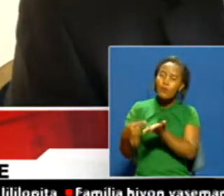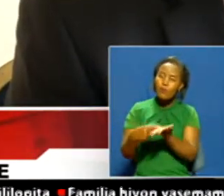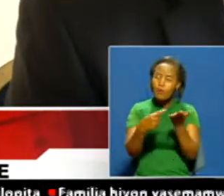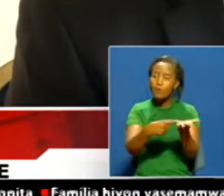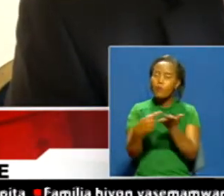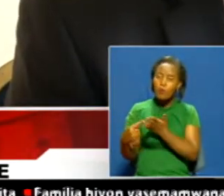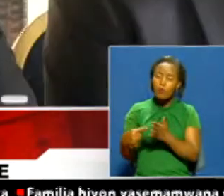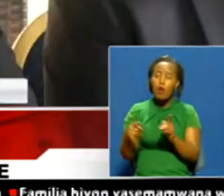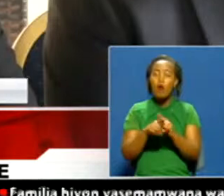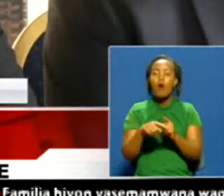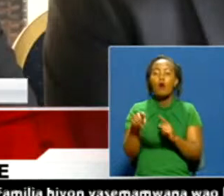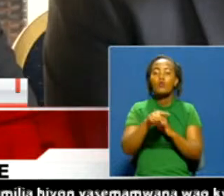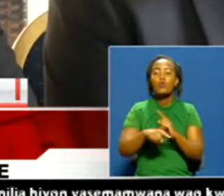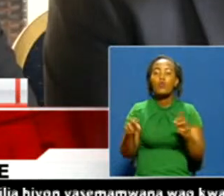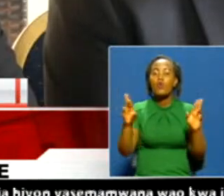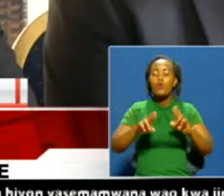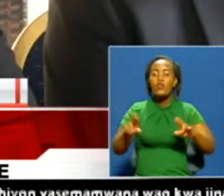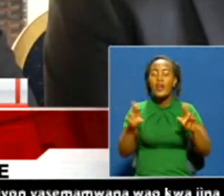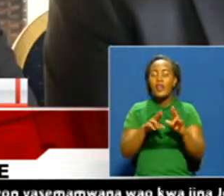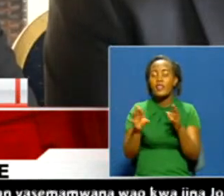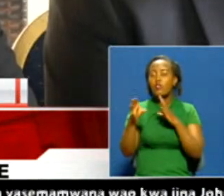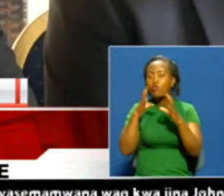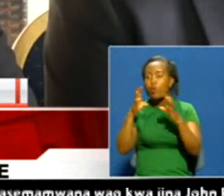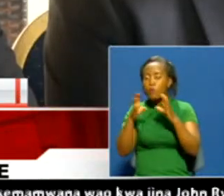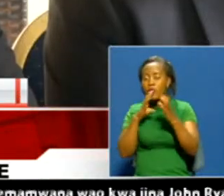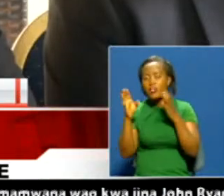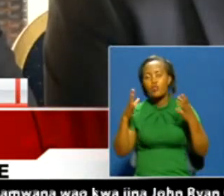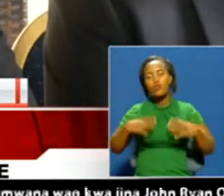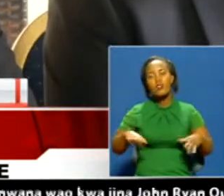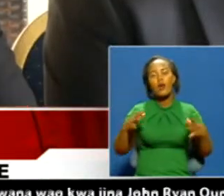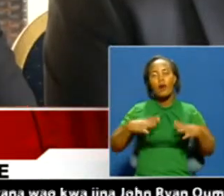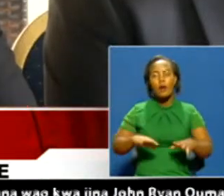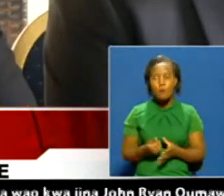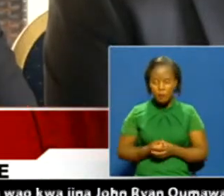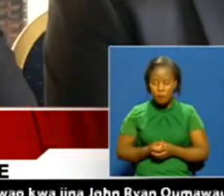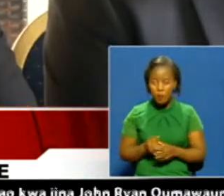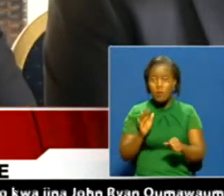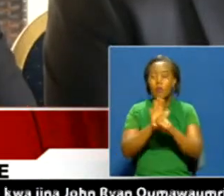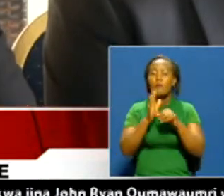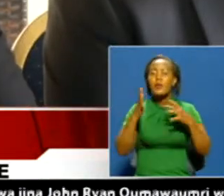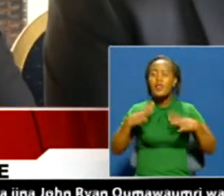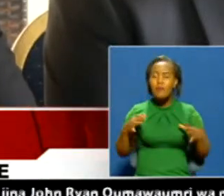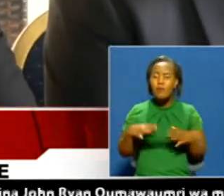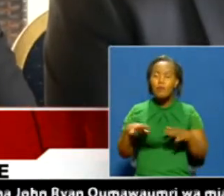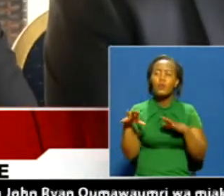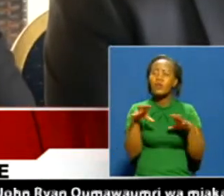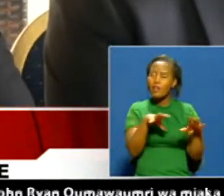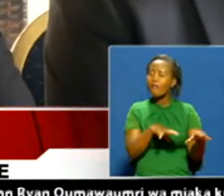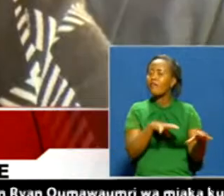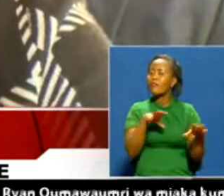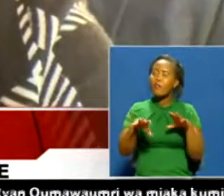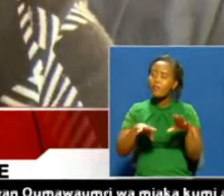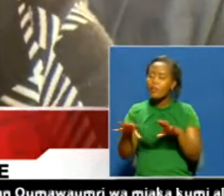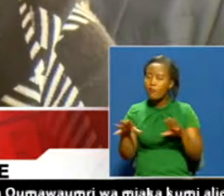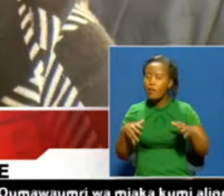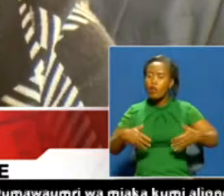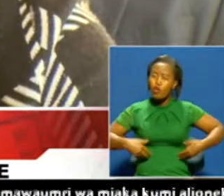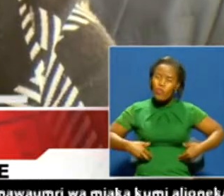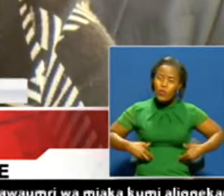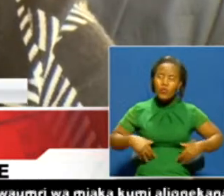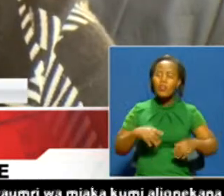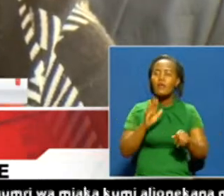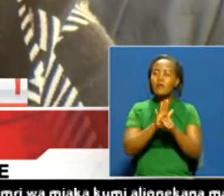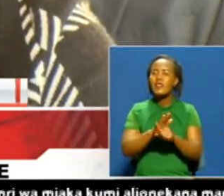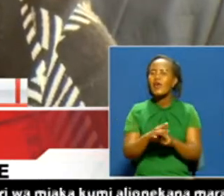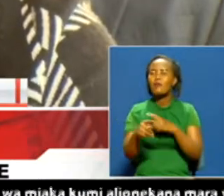kwenda kuzungumza na watu wetu. Watu wetu wanaumia. Hakuna wakati mtu hapana. Wafijana wengi wamekufa, wamewawa. Ni